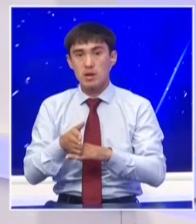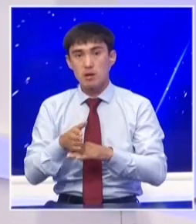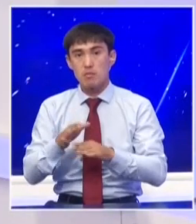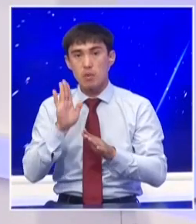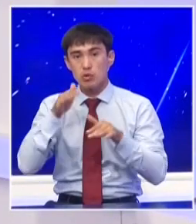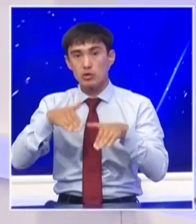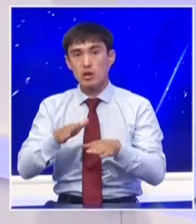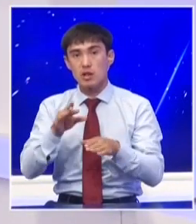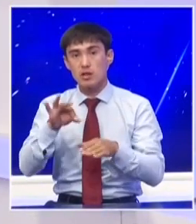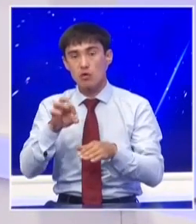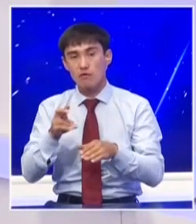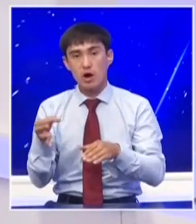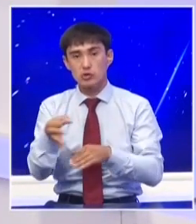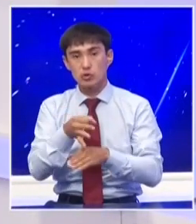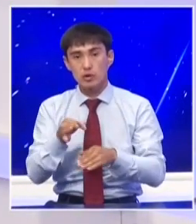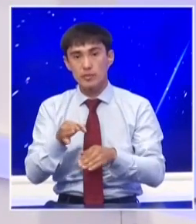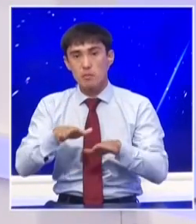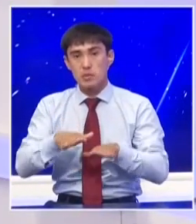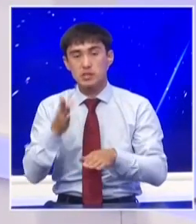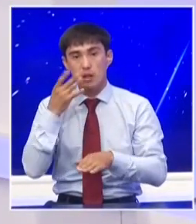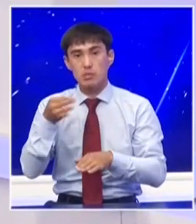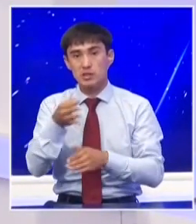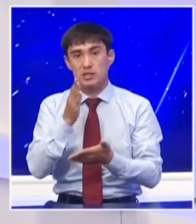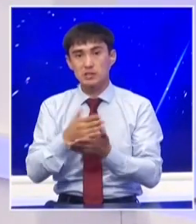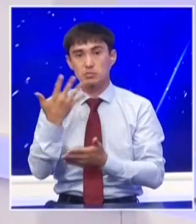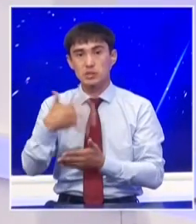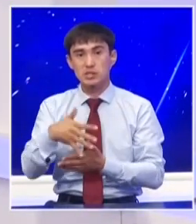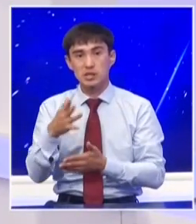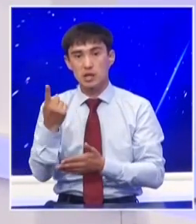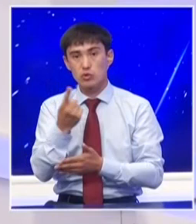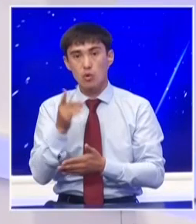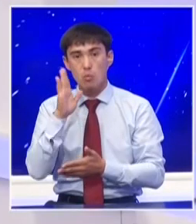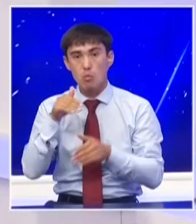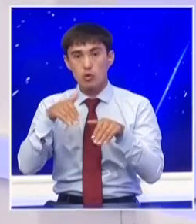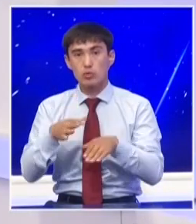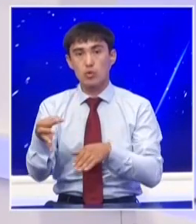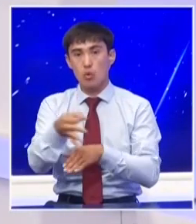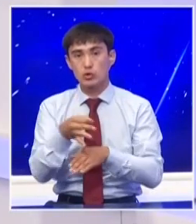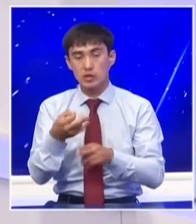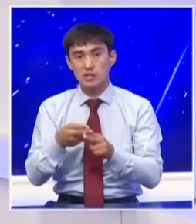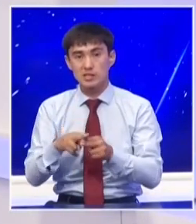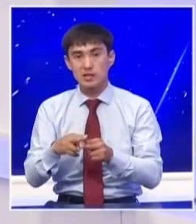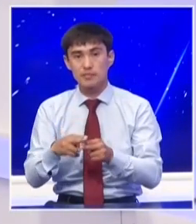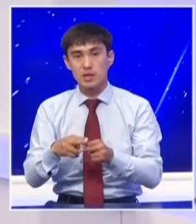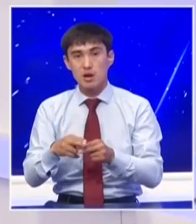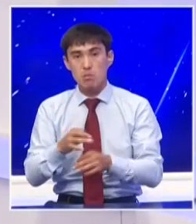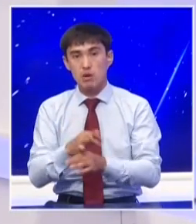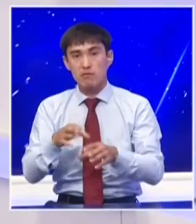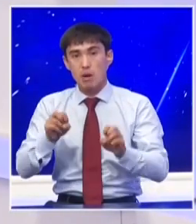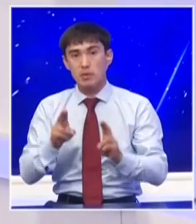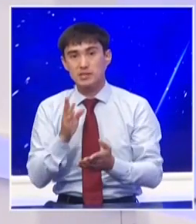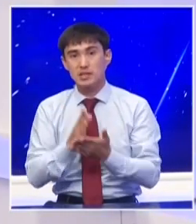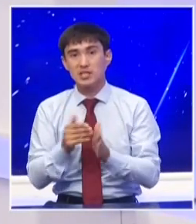ледниковых озер отмечается что в окрестностях Алматы имеется 51 мореное озеро из них прорывы